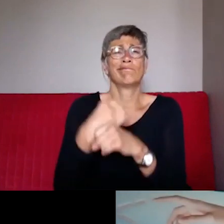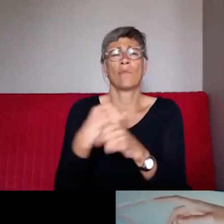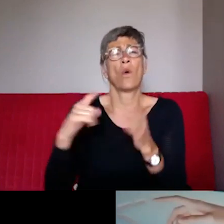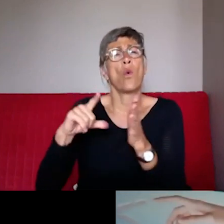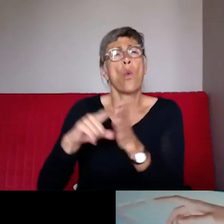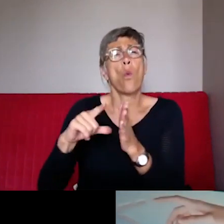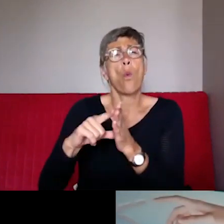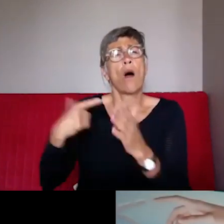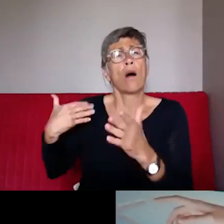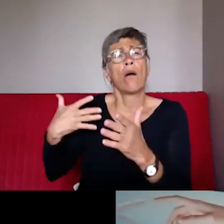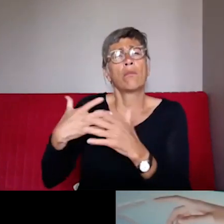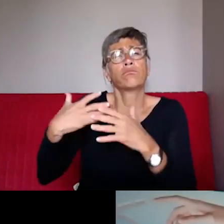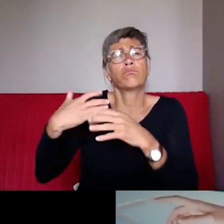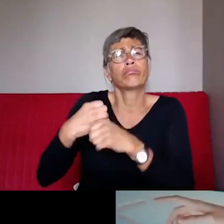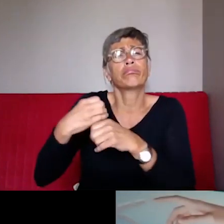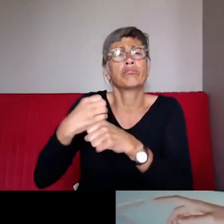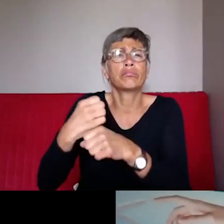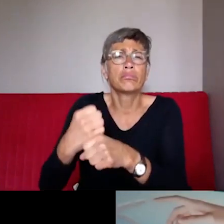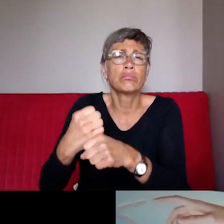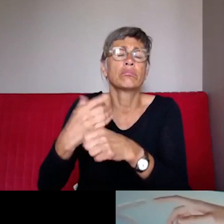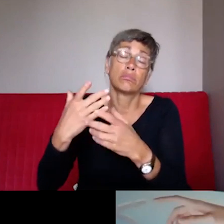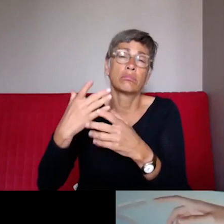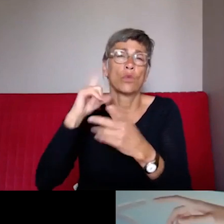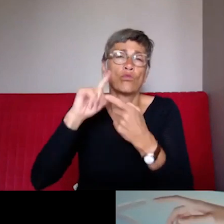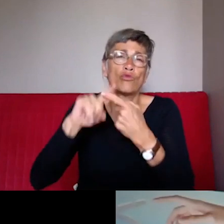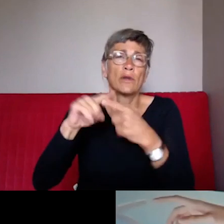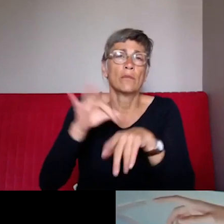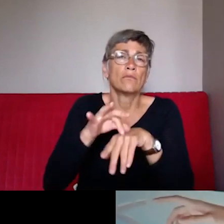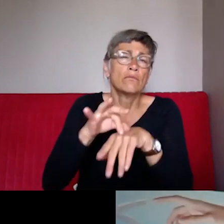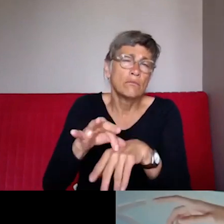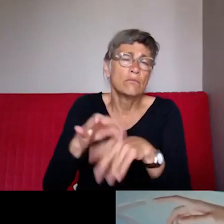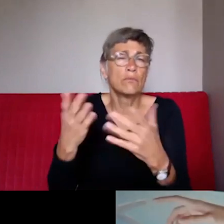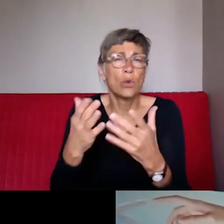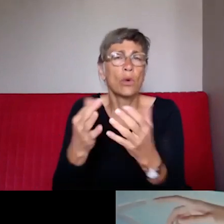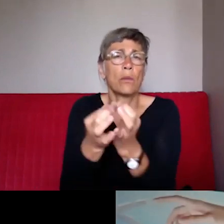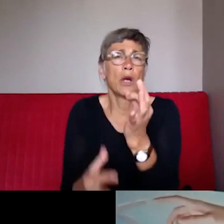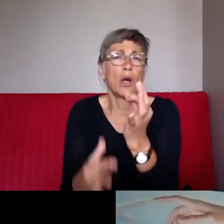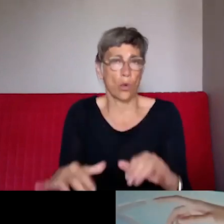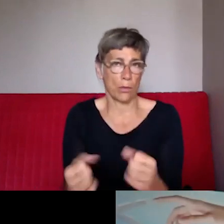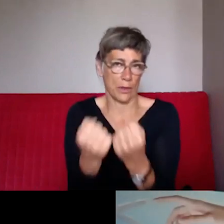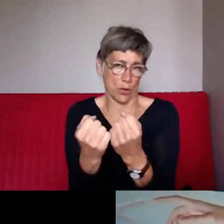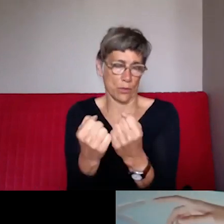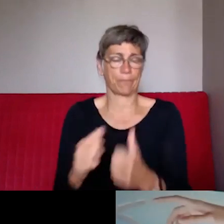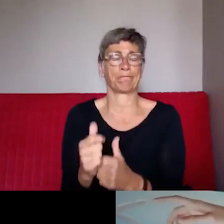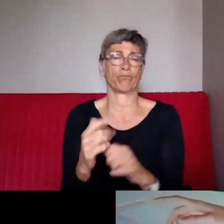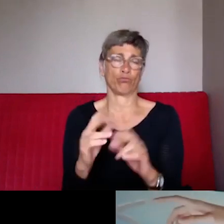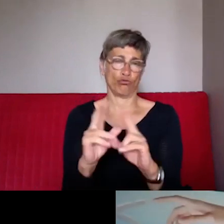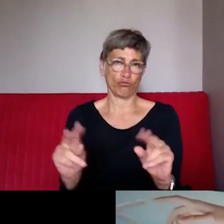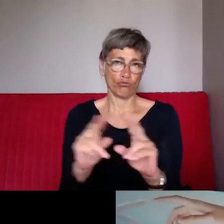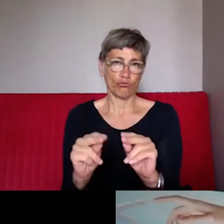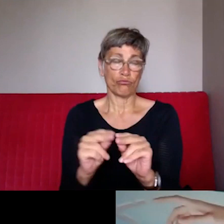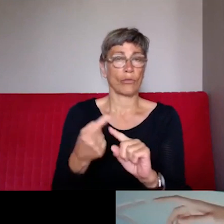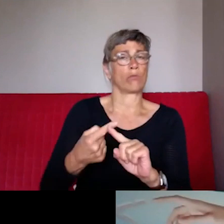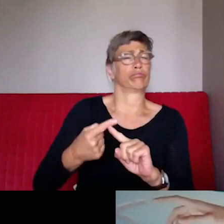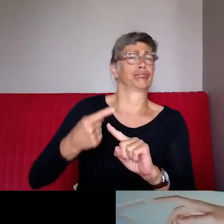qui donc accompagnent les bilans de compétences. D'abord, nous allons faire un retour en